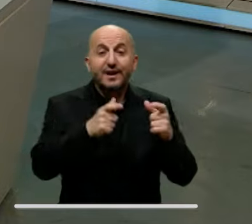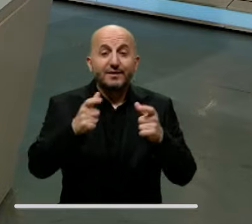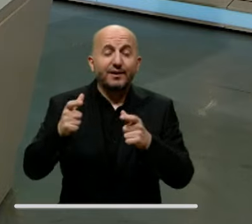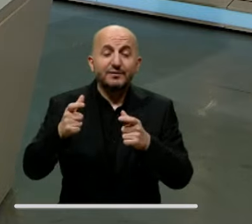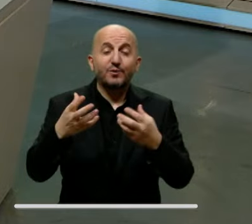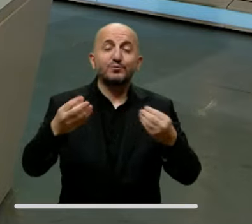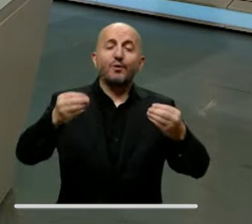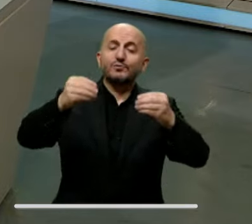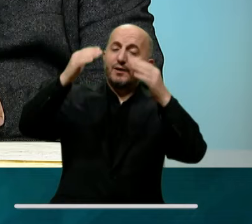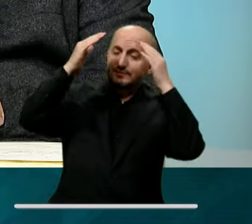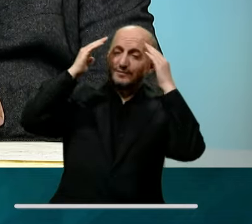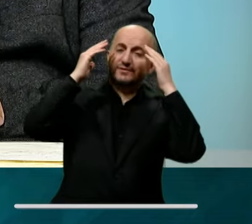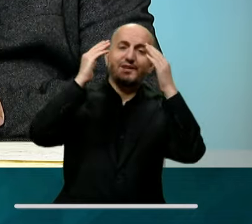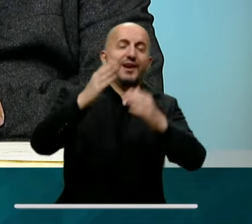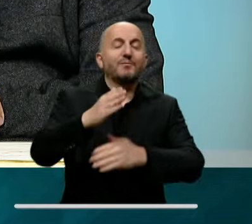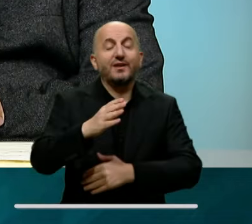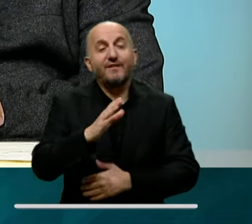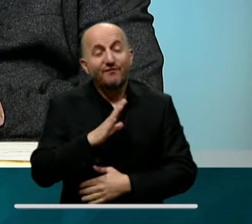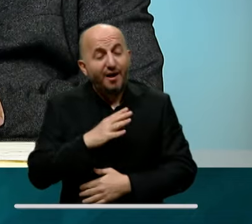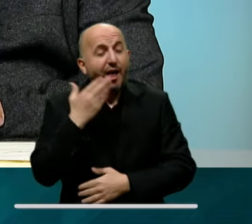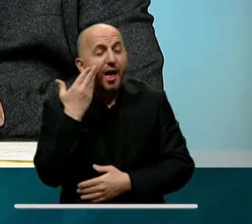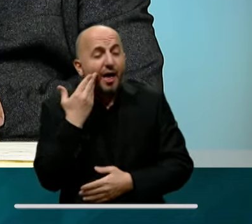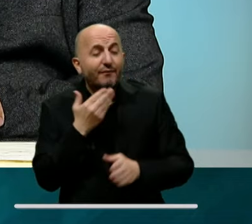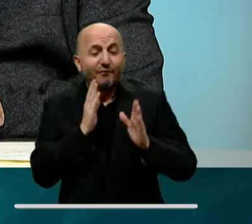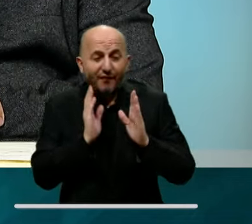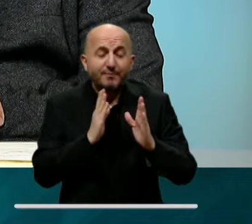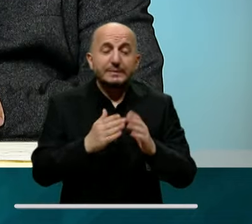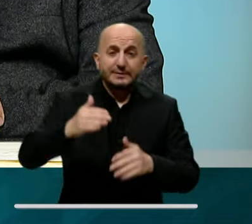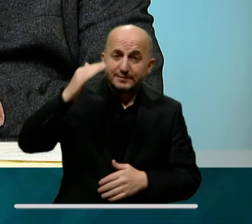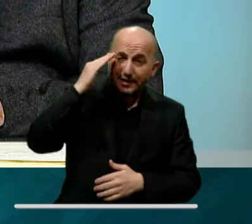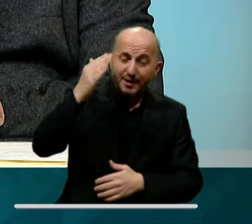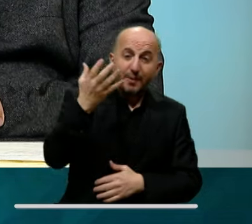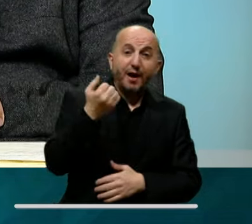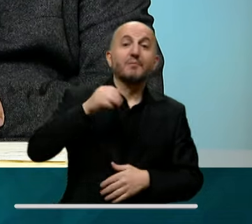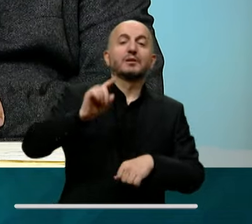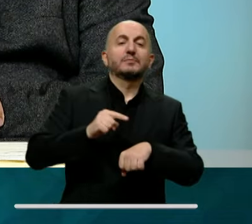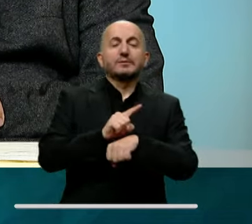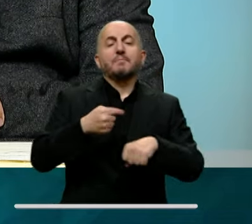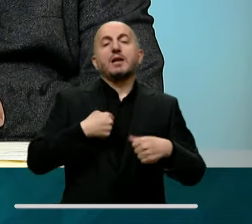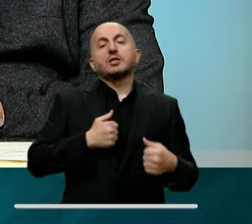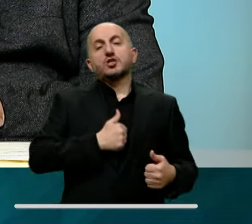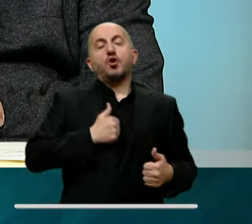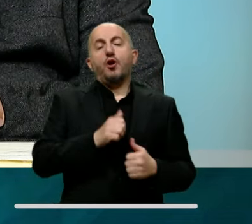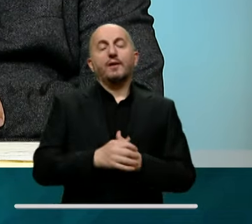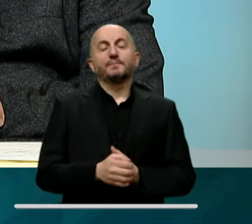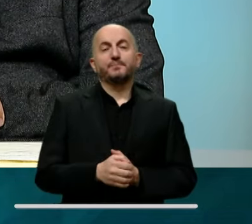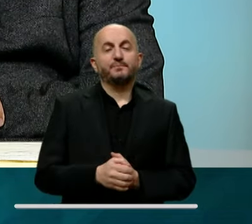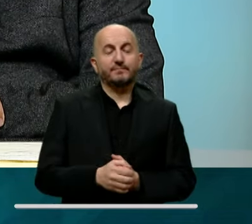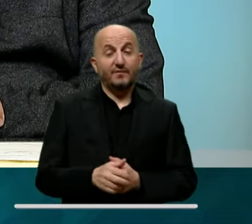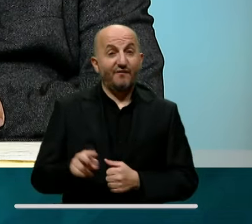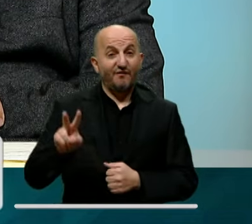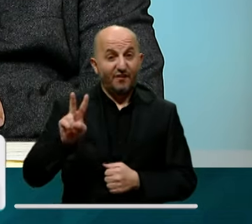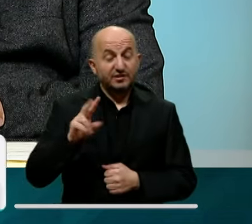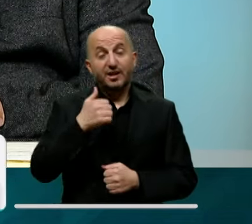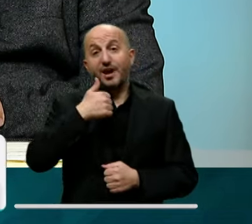bunların Çok çok selamları var hocam Bizim müdavim izleyicilerimiz Selamlarını almadığım zaman da bana stem ediyorlar O yüzden söylüyorum özellikle Veysel abi